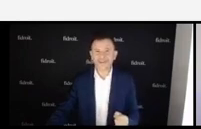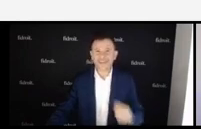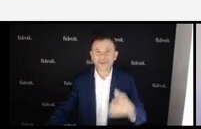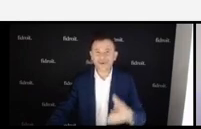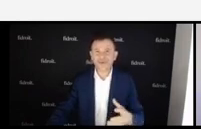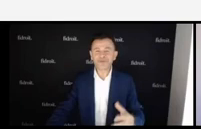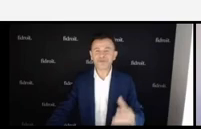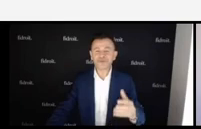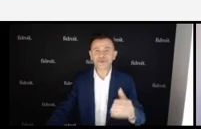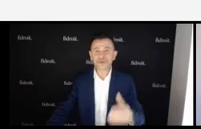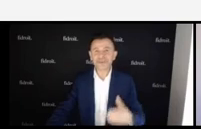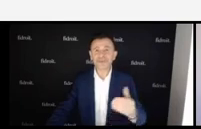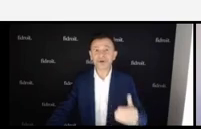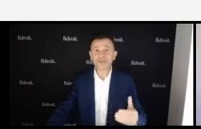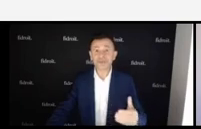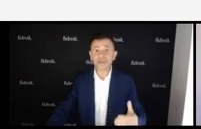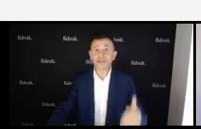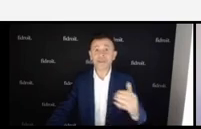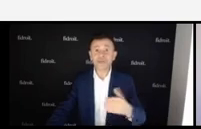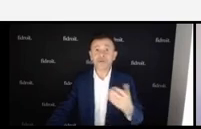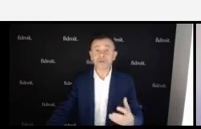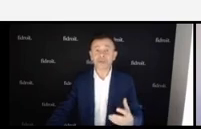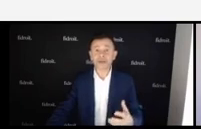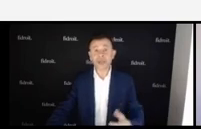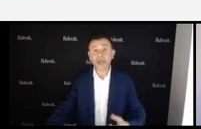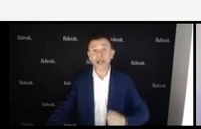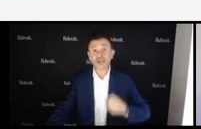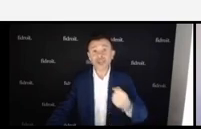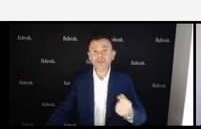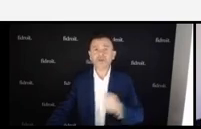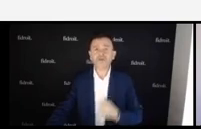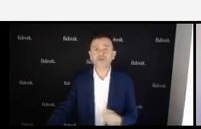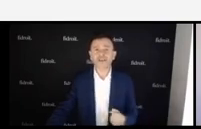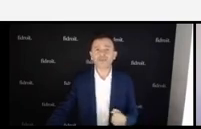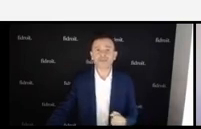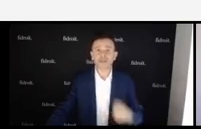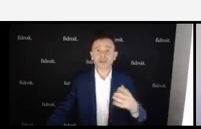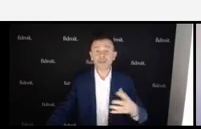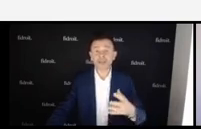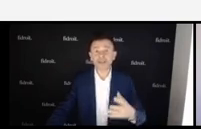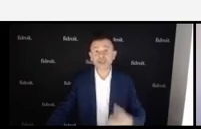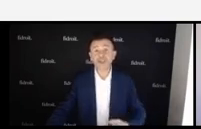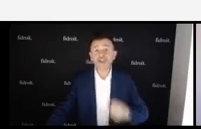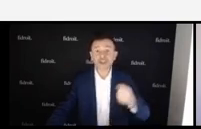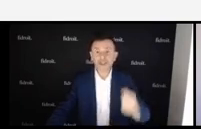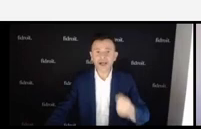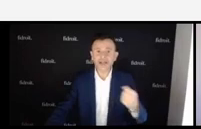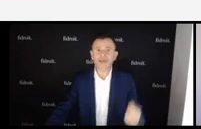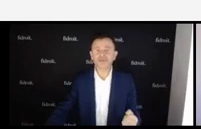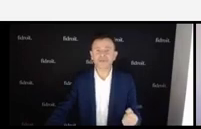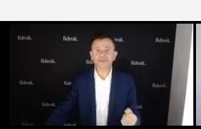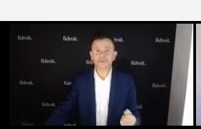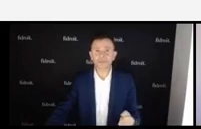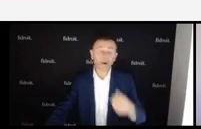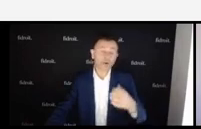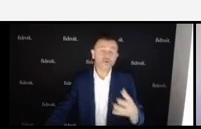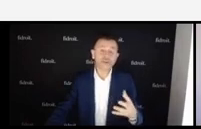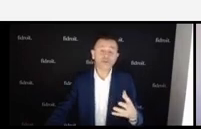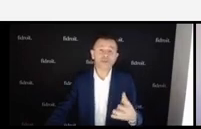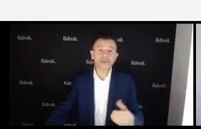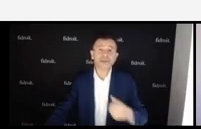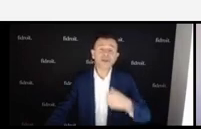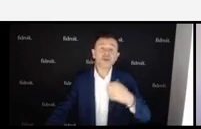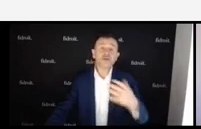cas et de l'enveloppe du compte titre ordinaire qui, lui, au contraire, à chaque fois que vous allez procéder à un arbitrage, générera une imposition. En